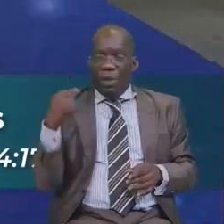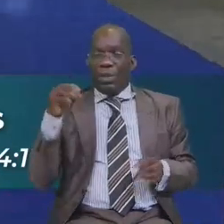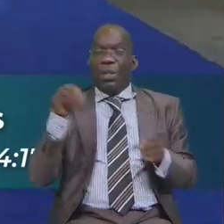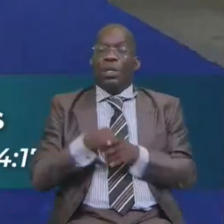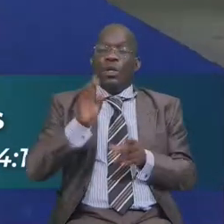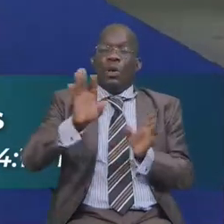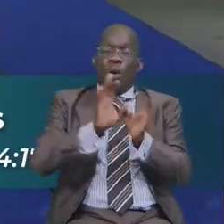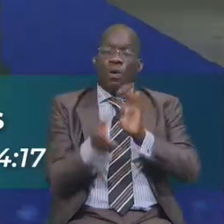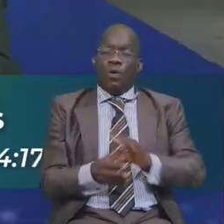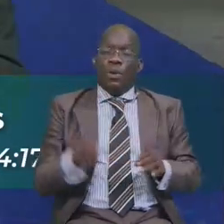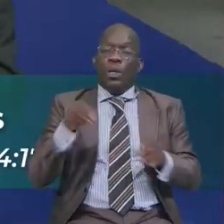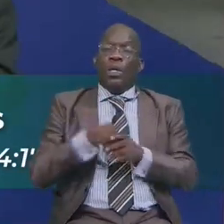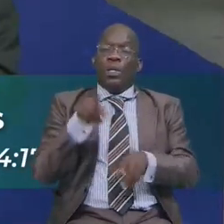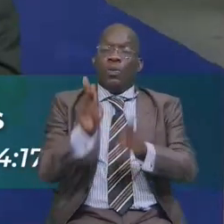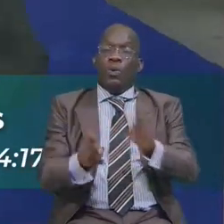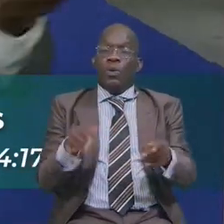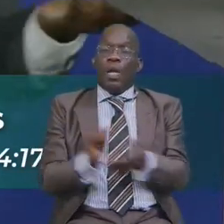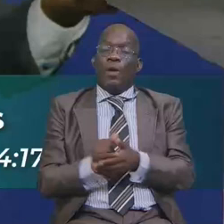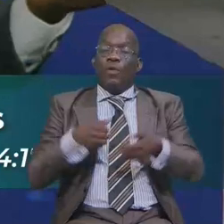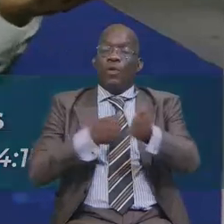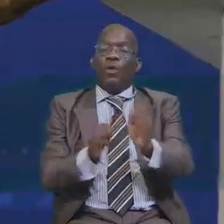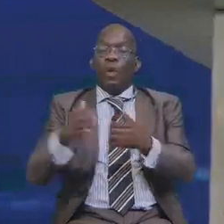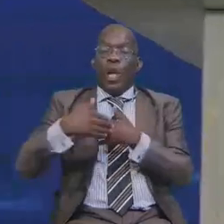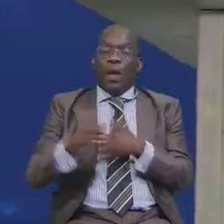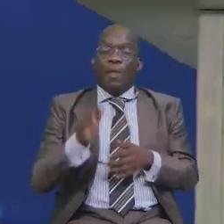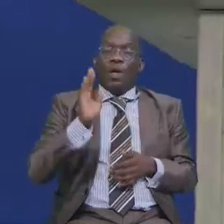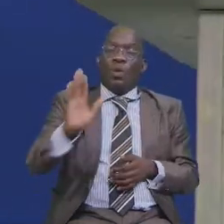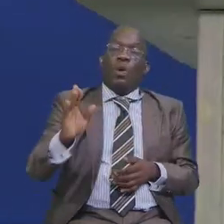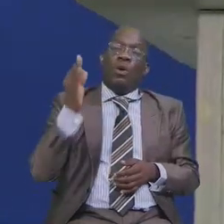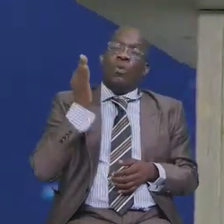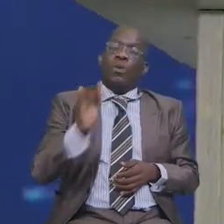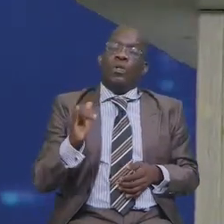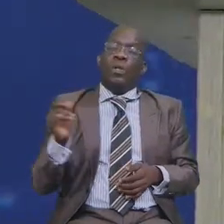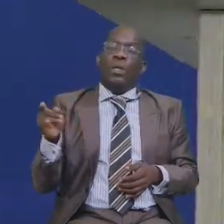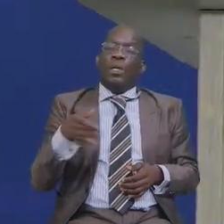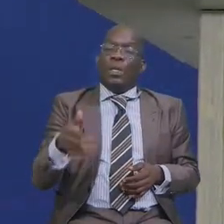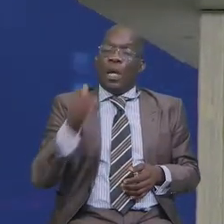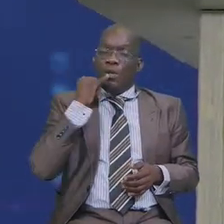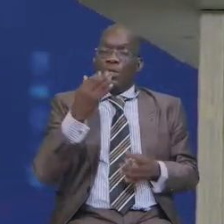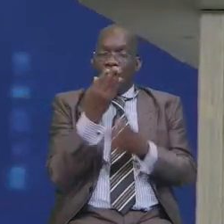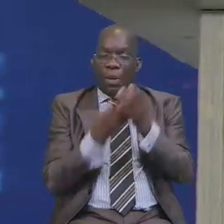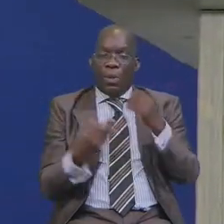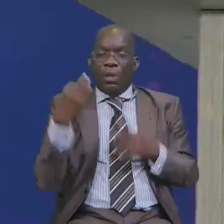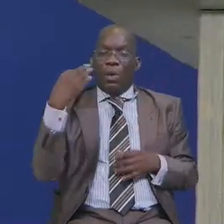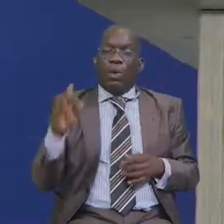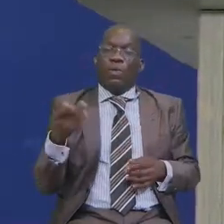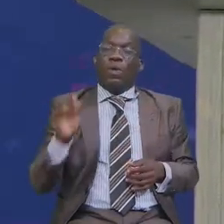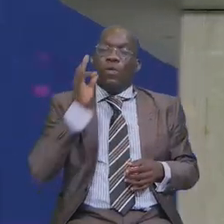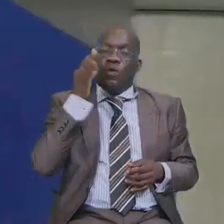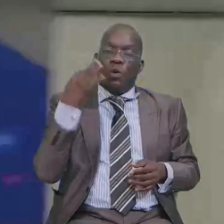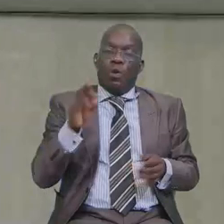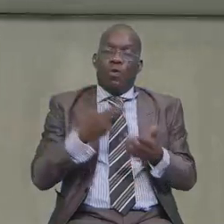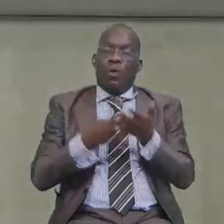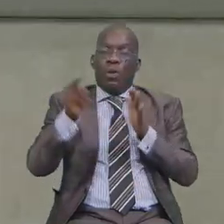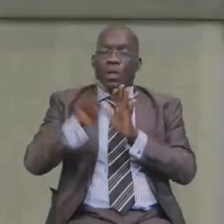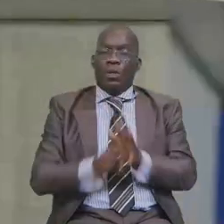tes convertis, dans la vie de ceux qui ont suivi ton ministère, il y avait l'absence du fruit de la sainteté.